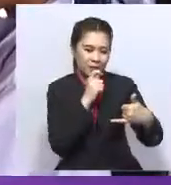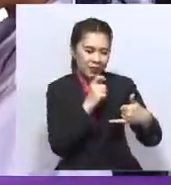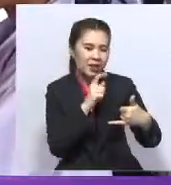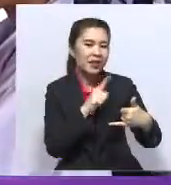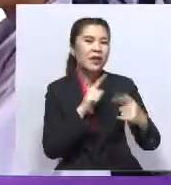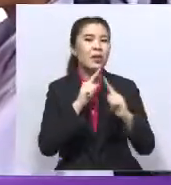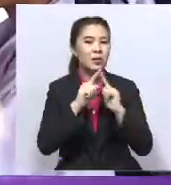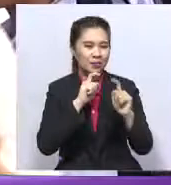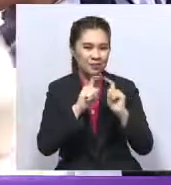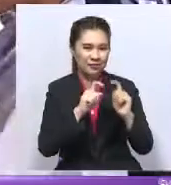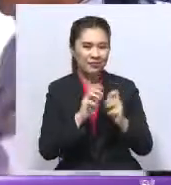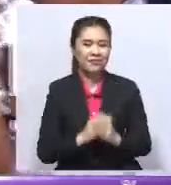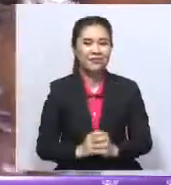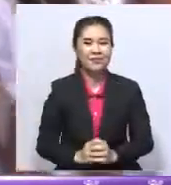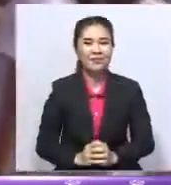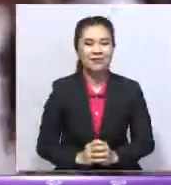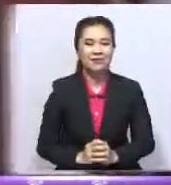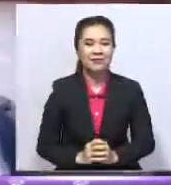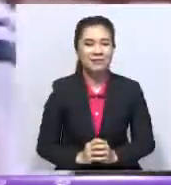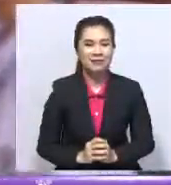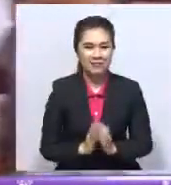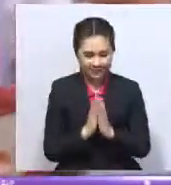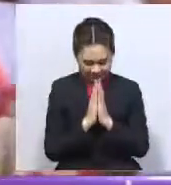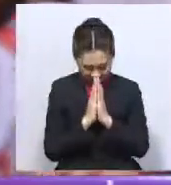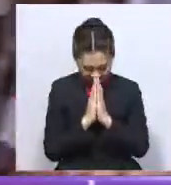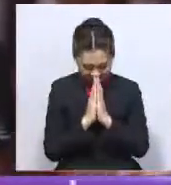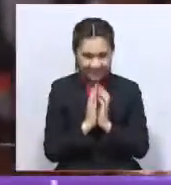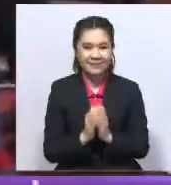ที่มาที่ไปของชุดนี้กันครับสวัสดีครับ